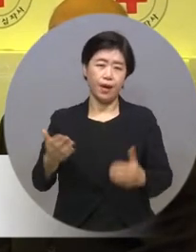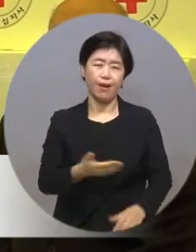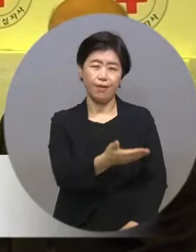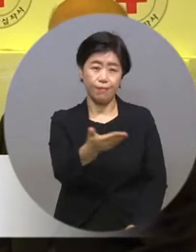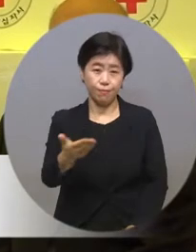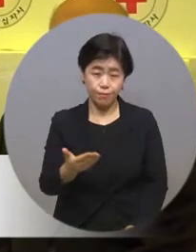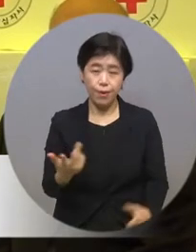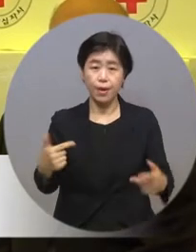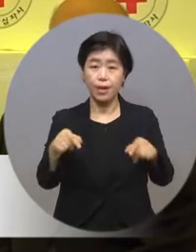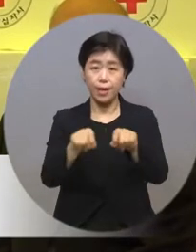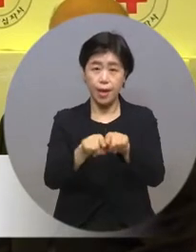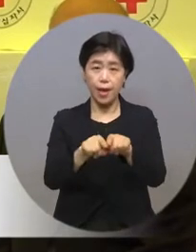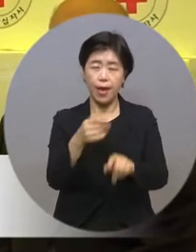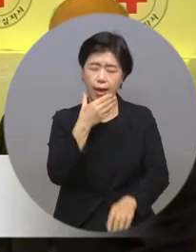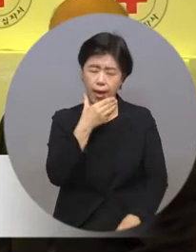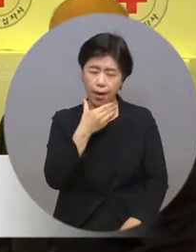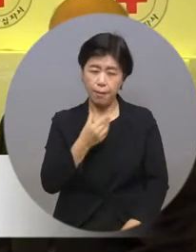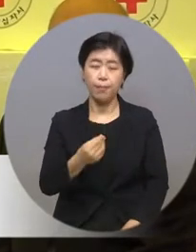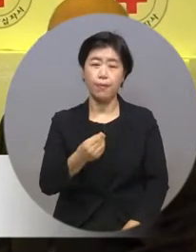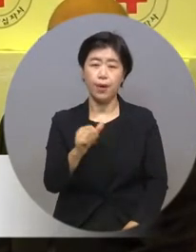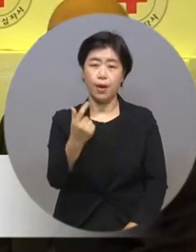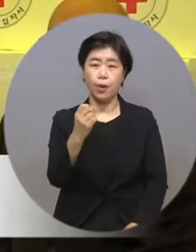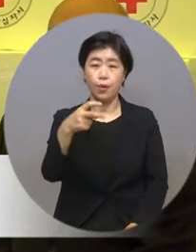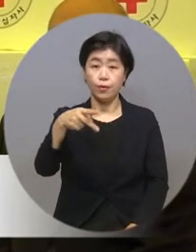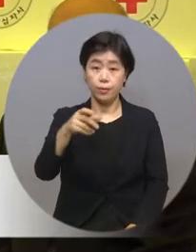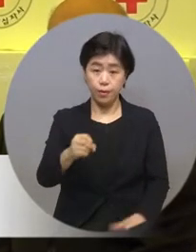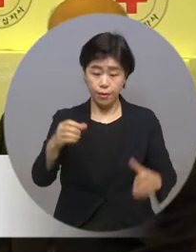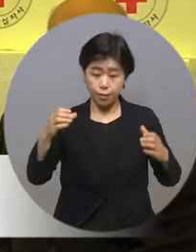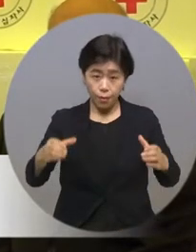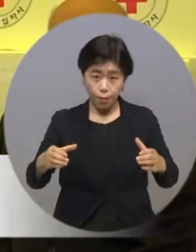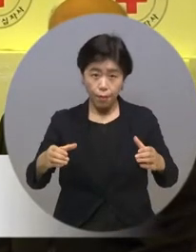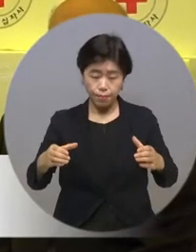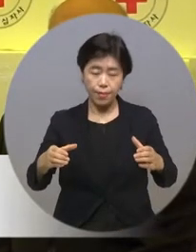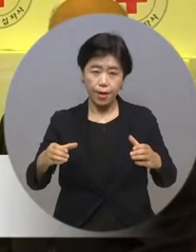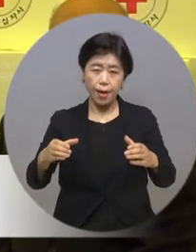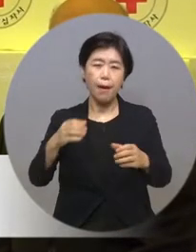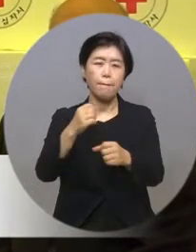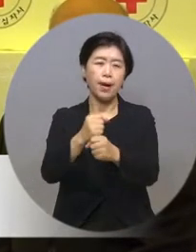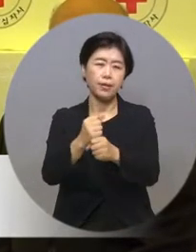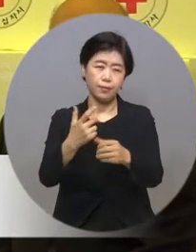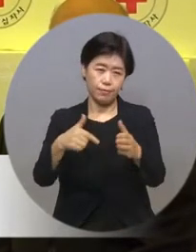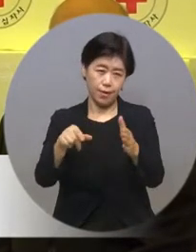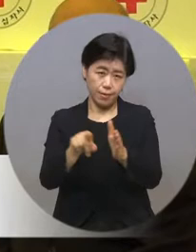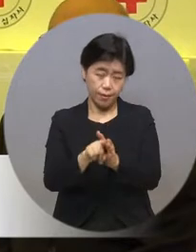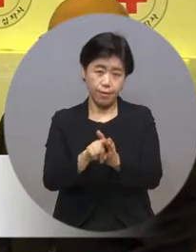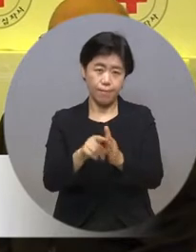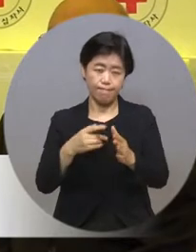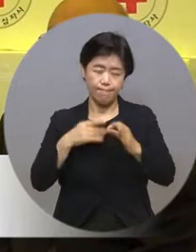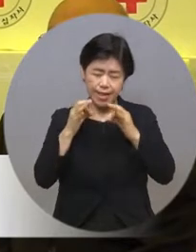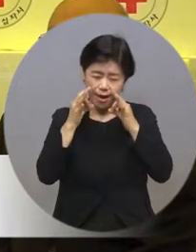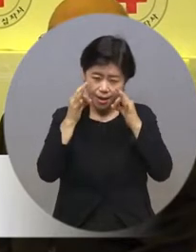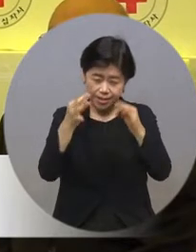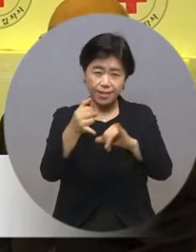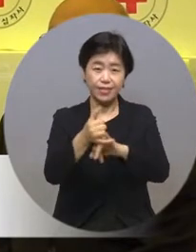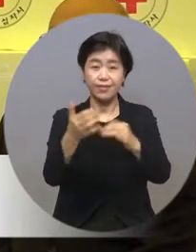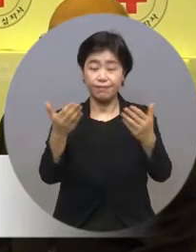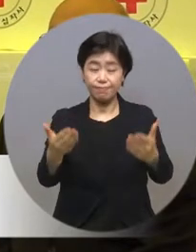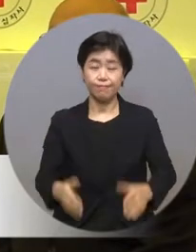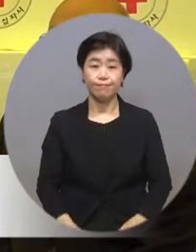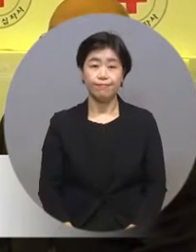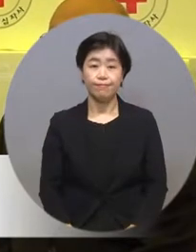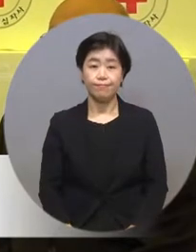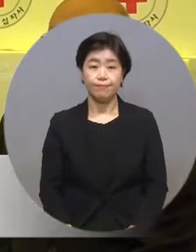함께 행복한 홍성을 만들어내는 데 온갖 열정을 다 바치겠다는 말씀을